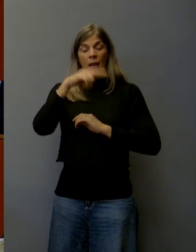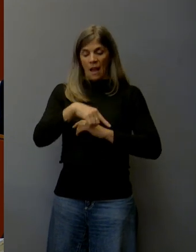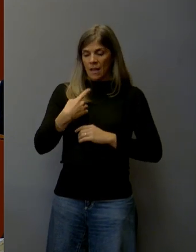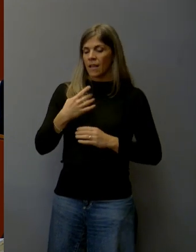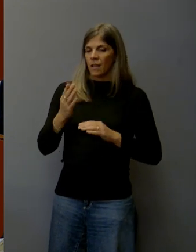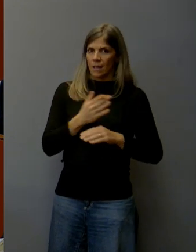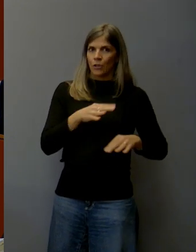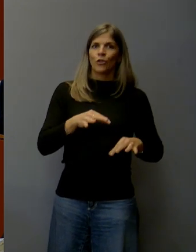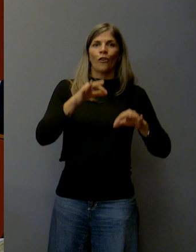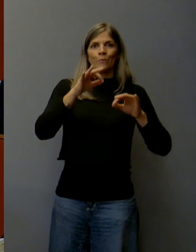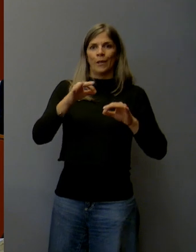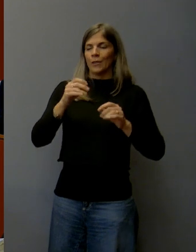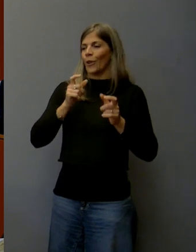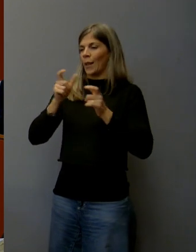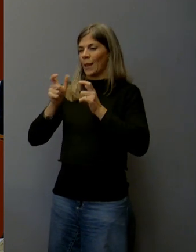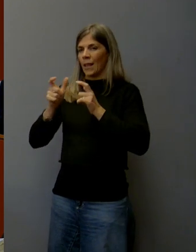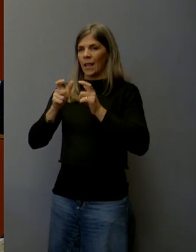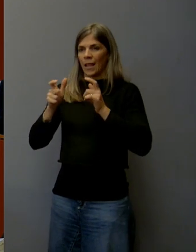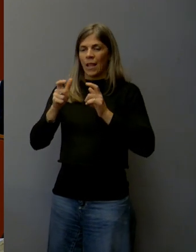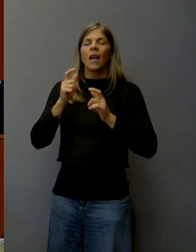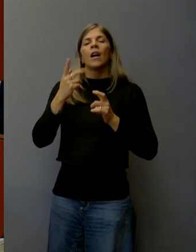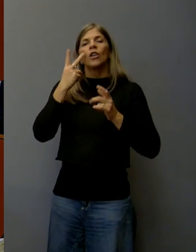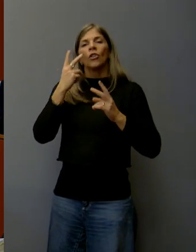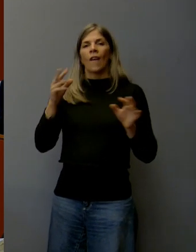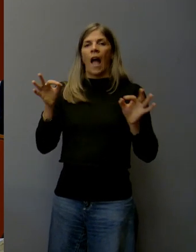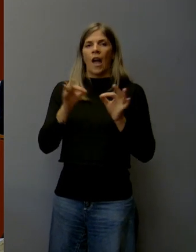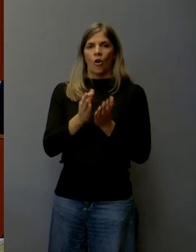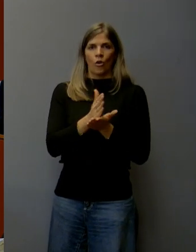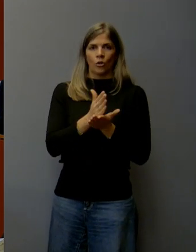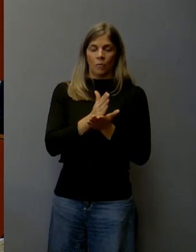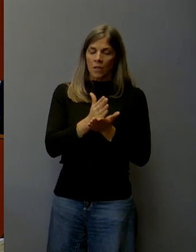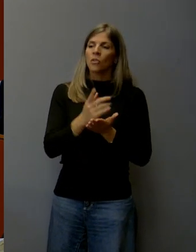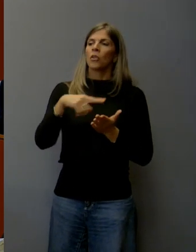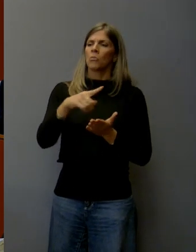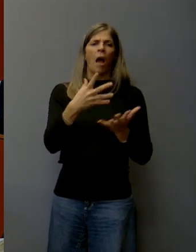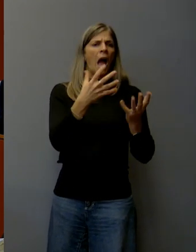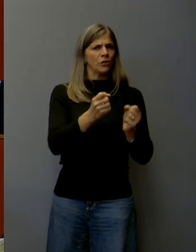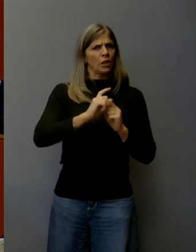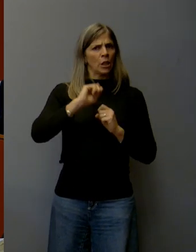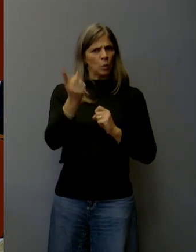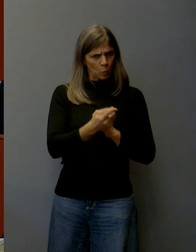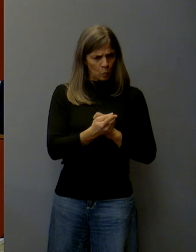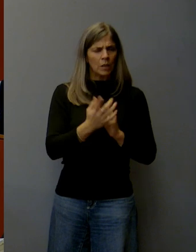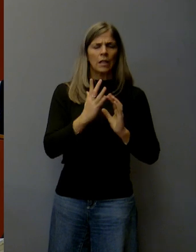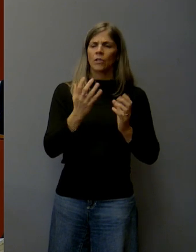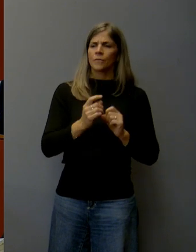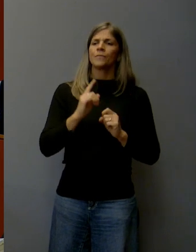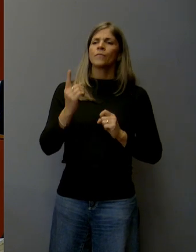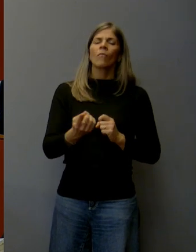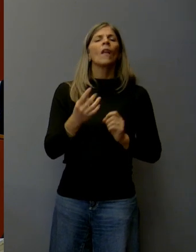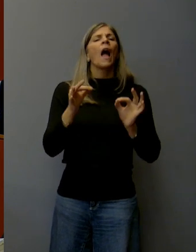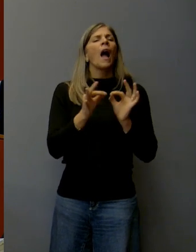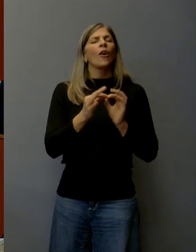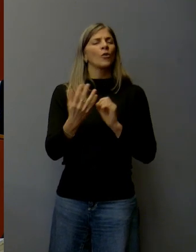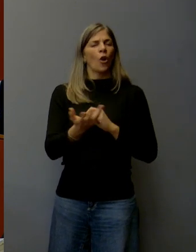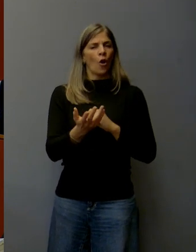questa accordo è stato sottoscritto senso diciamo simbolico da tutti avallato dal Presidente questa accordo prevede in maniera chiara